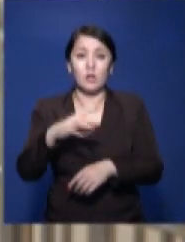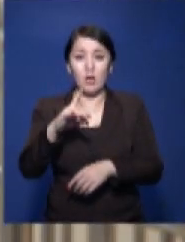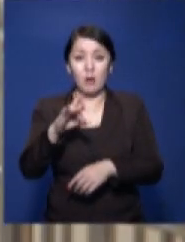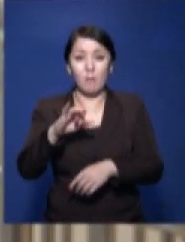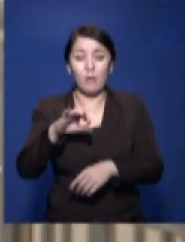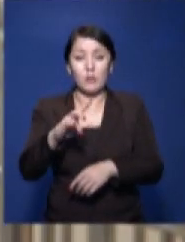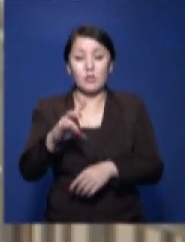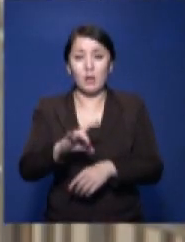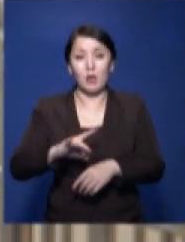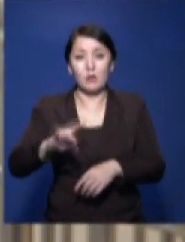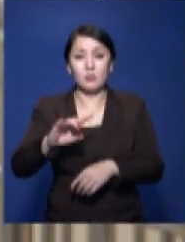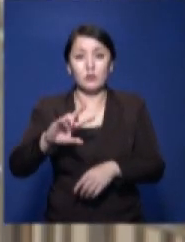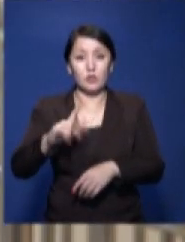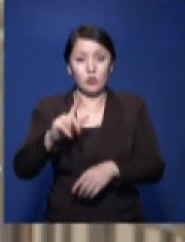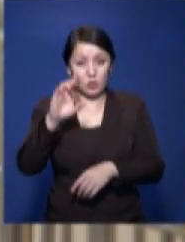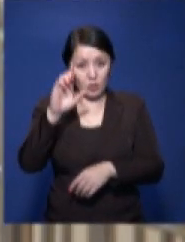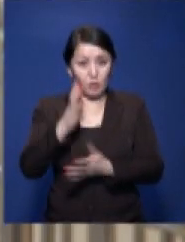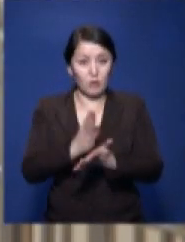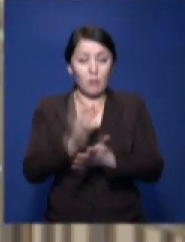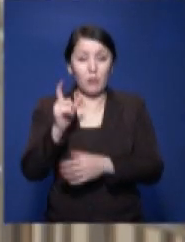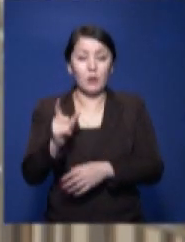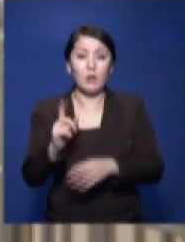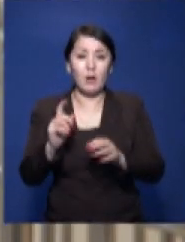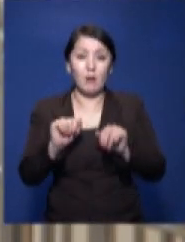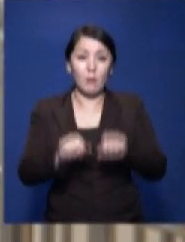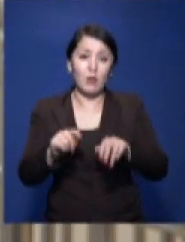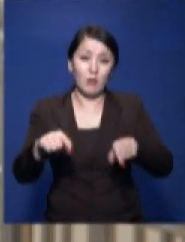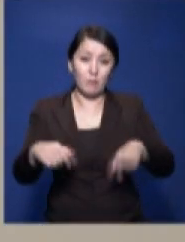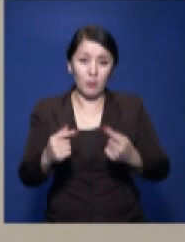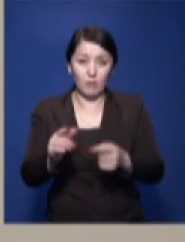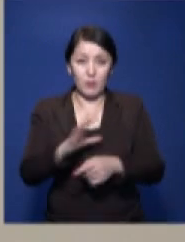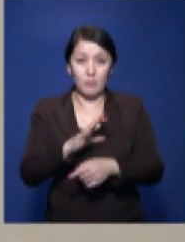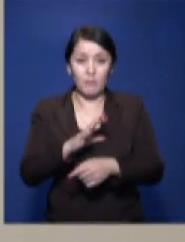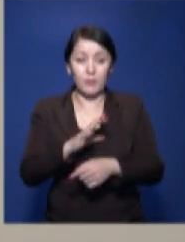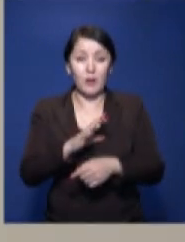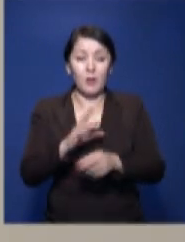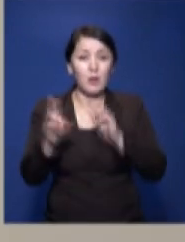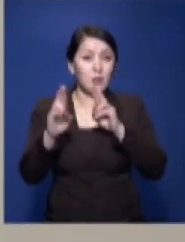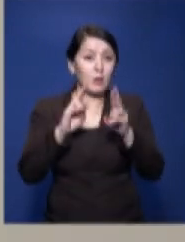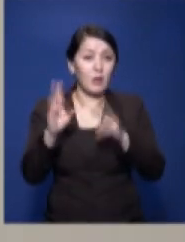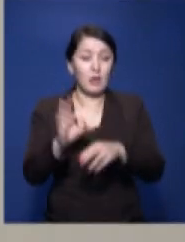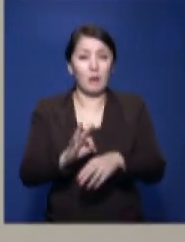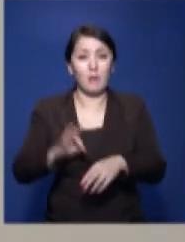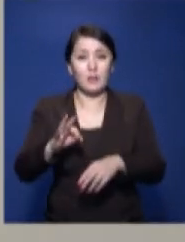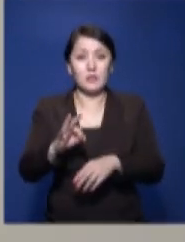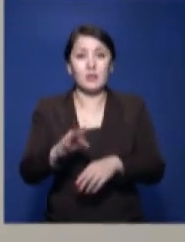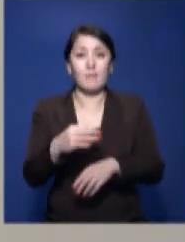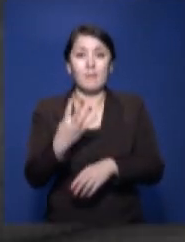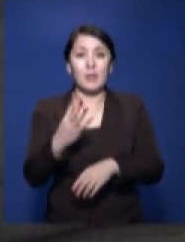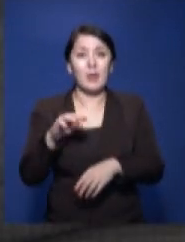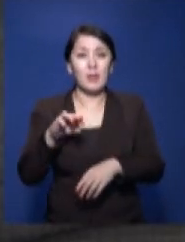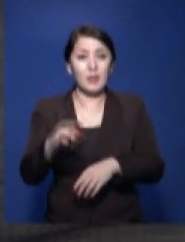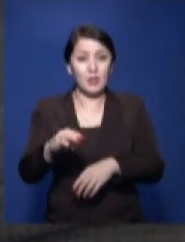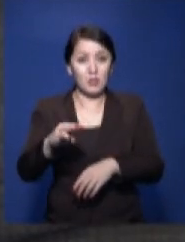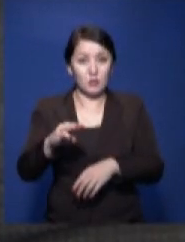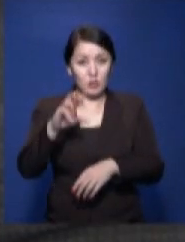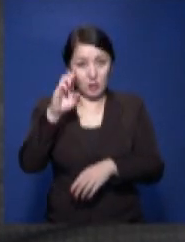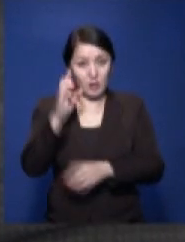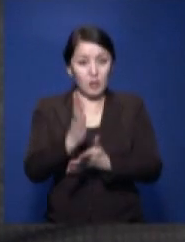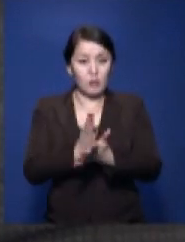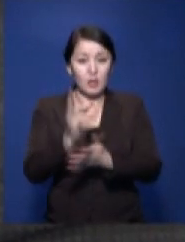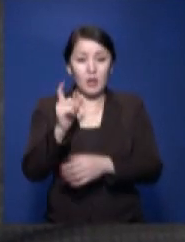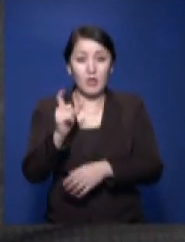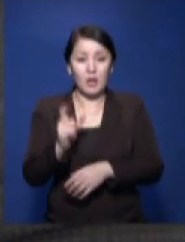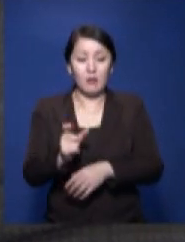Мүсірепов ауданында 3 мемлекеттік қызметшінің құқықтары қалпына келтірілді. Жалпы облыста 4000-нан астам мемлекеттік қызметші